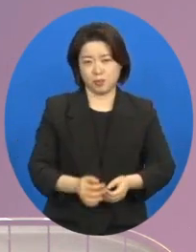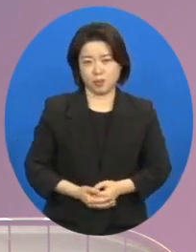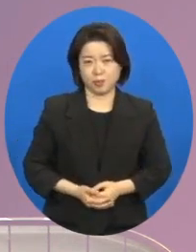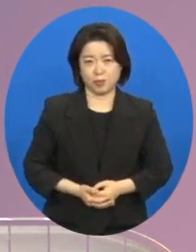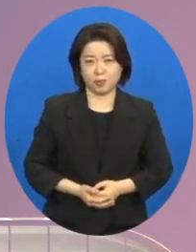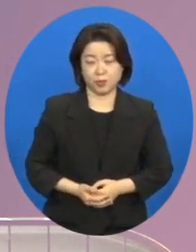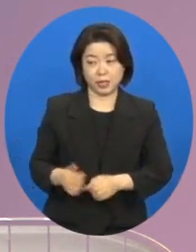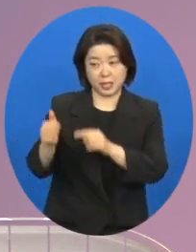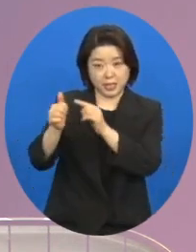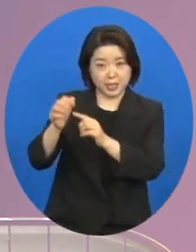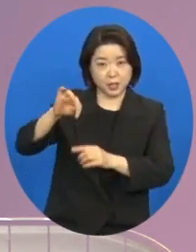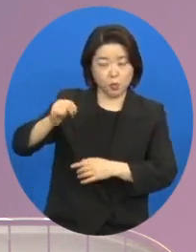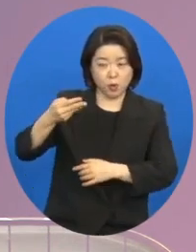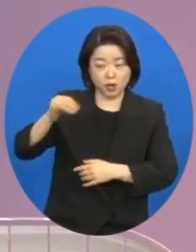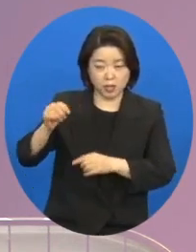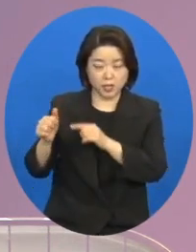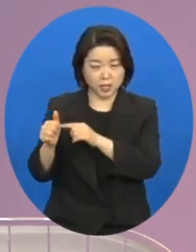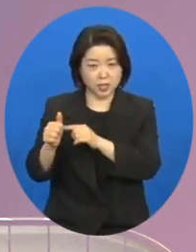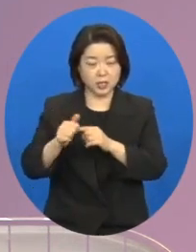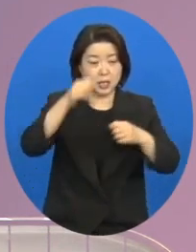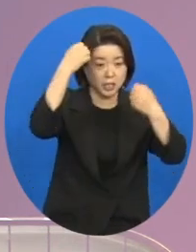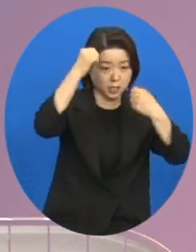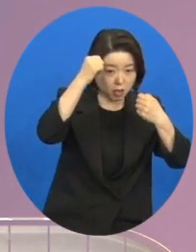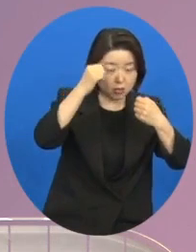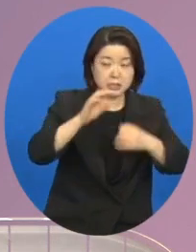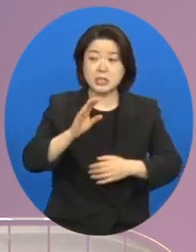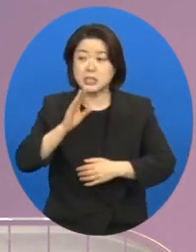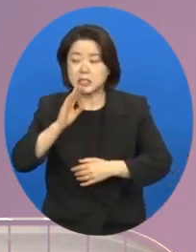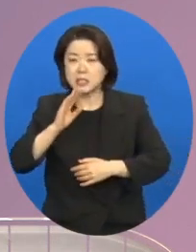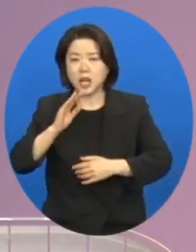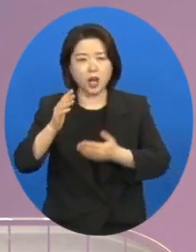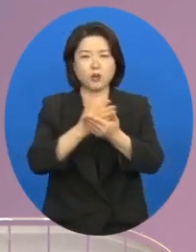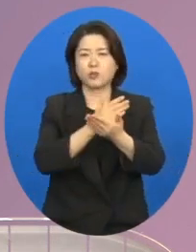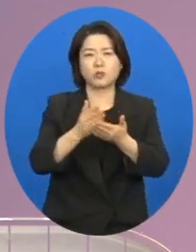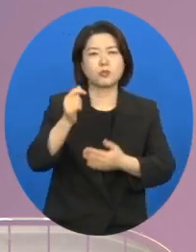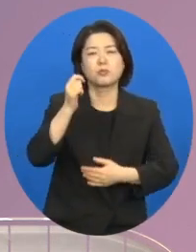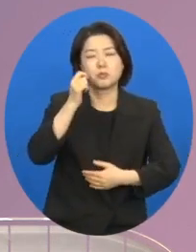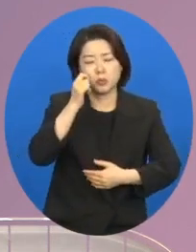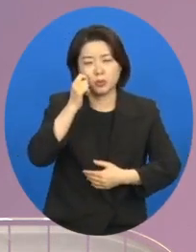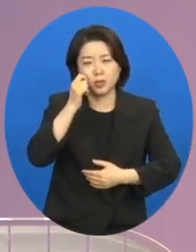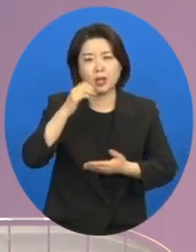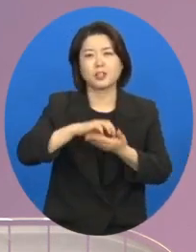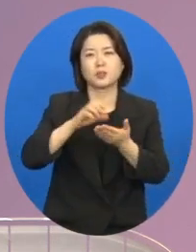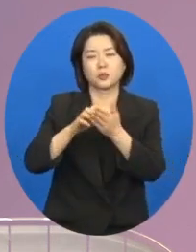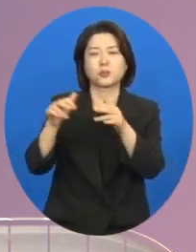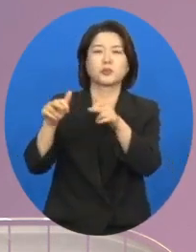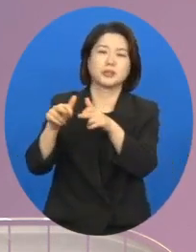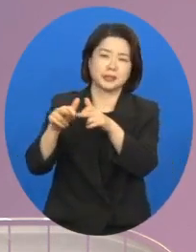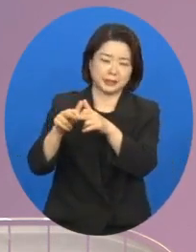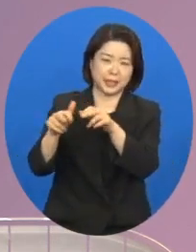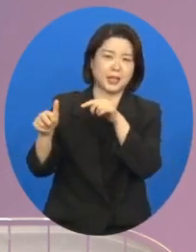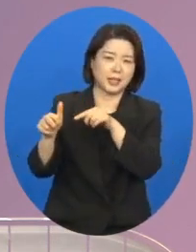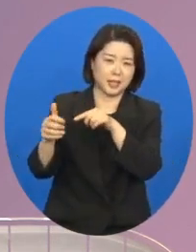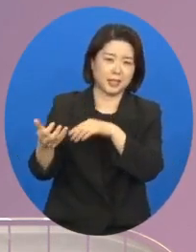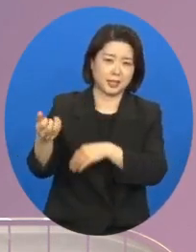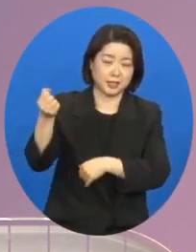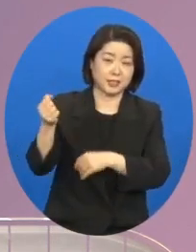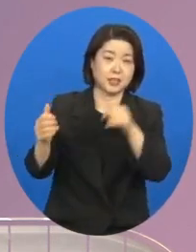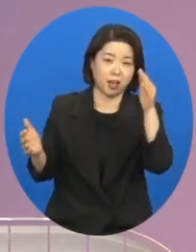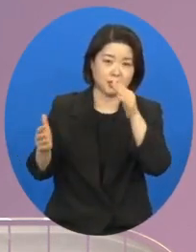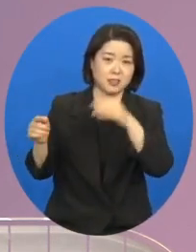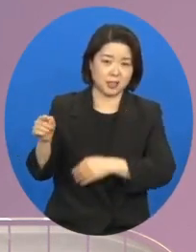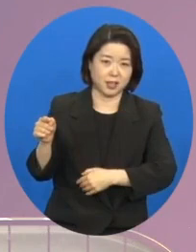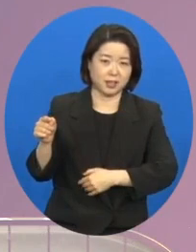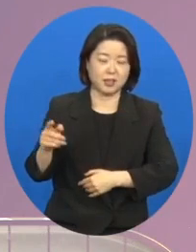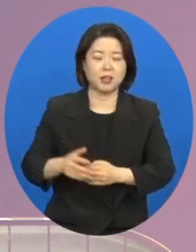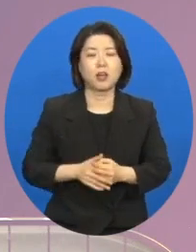원리는 이것이 연극인지 아닌지 구별을 못할 정도로 그렇게 좀 연약한 학생이었죠.